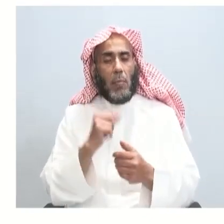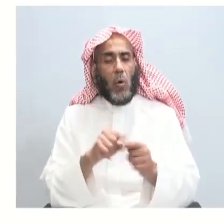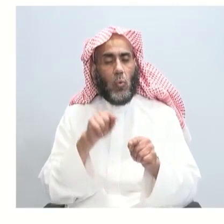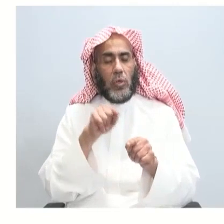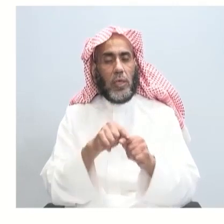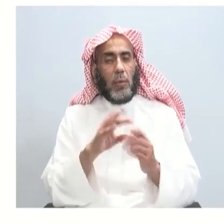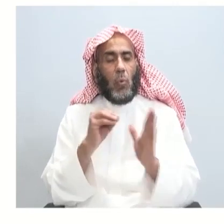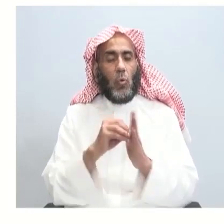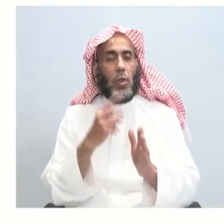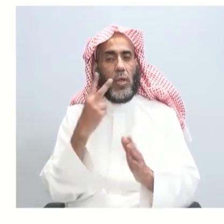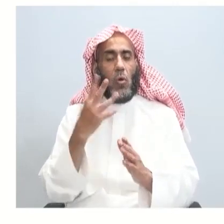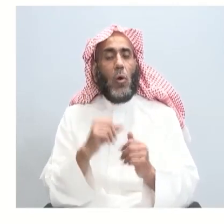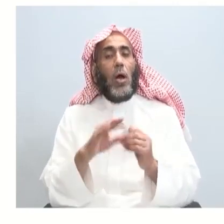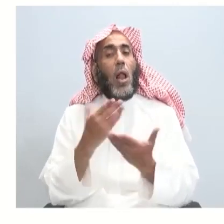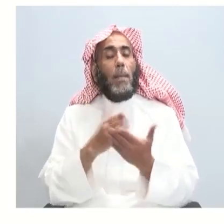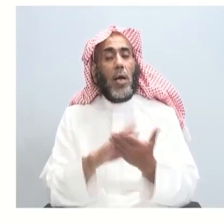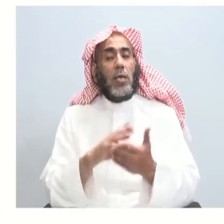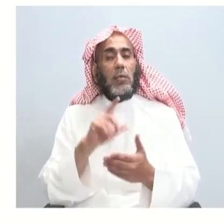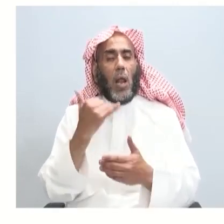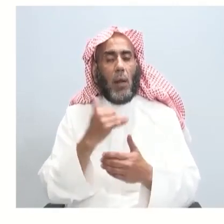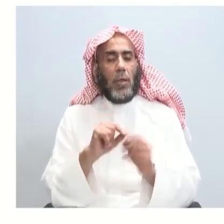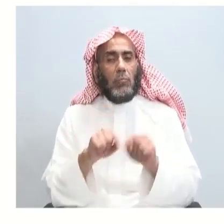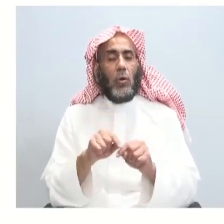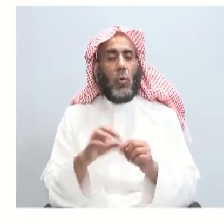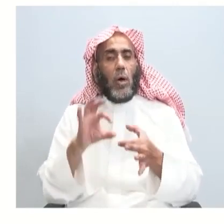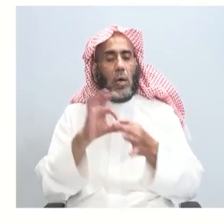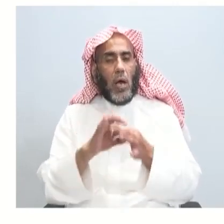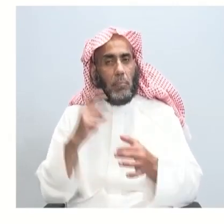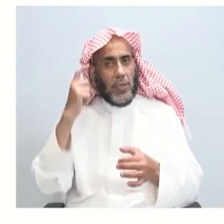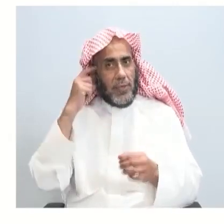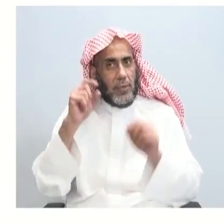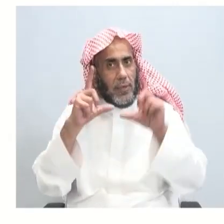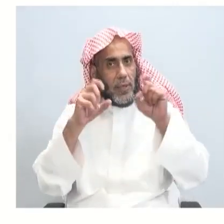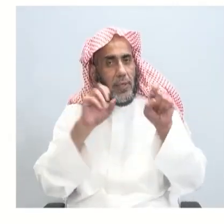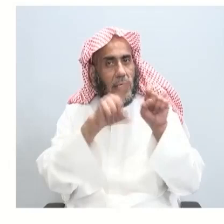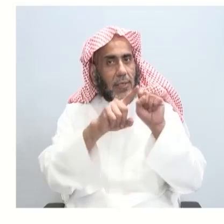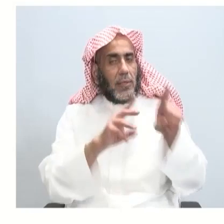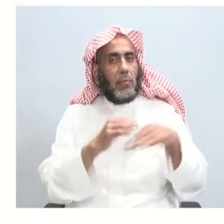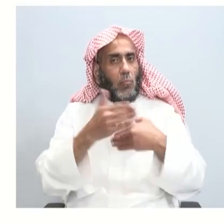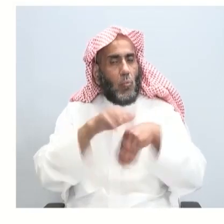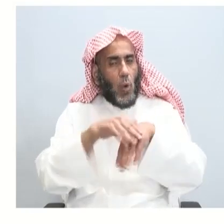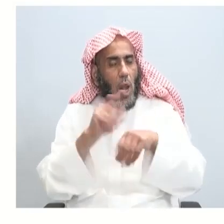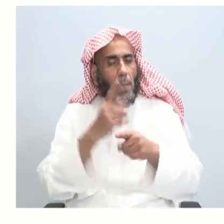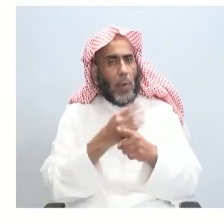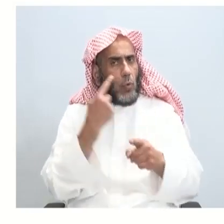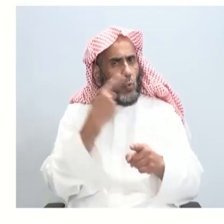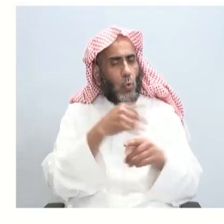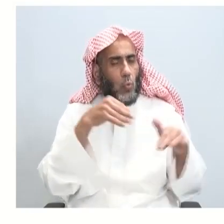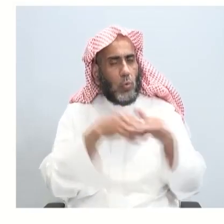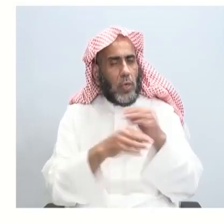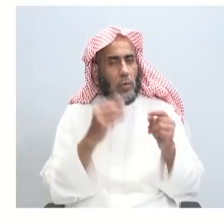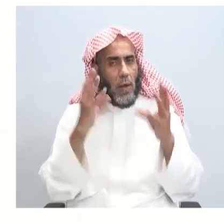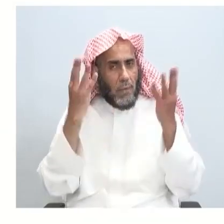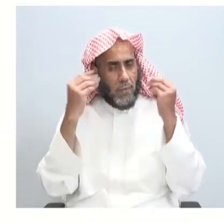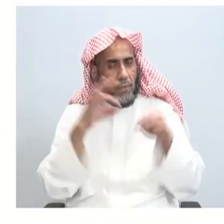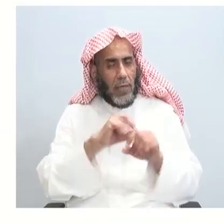لموضوع الثالث وهو المعاجم العربيه وهذا هو رابط الدرس الرقمي بامكانك ايضا الدخول ومشاهده هذا